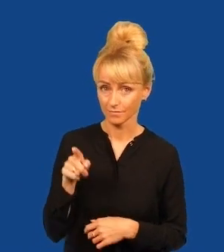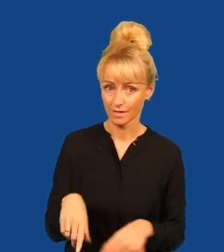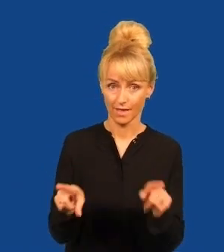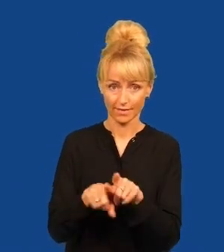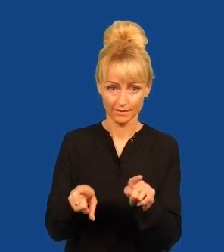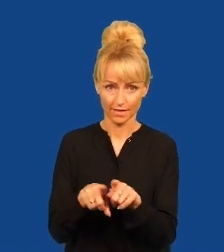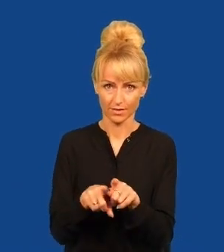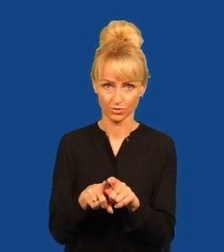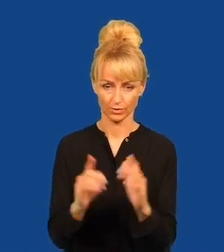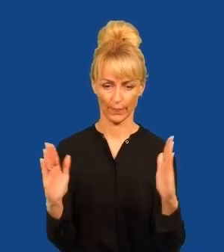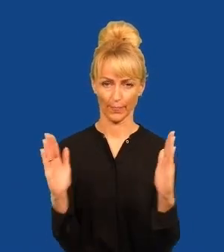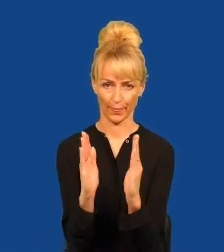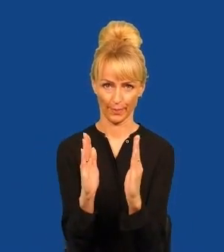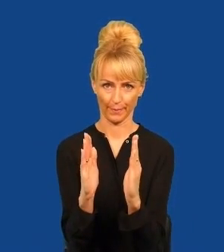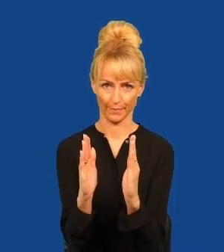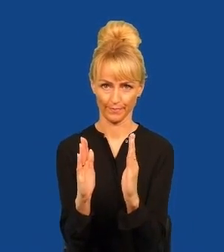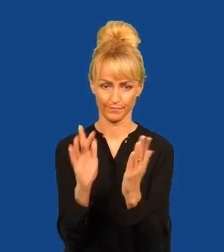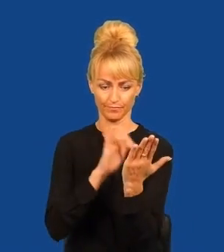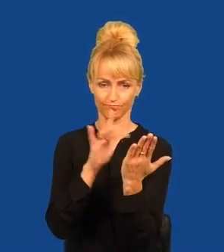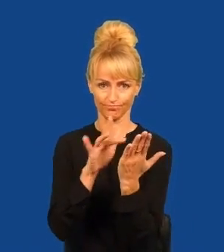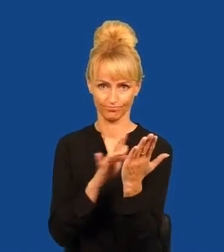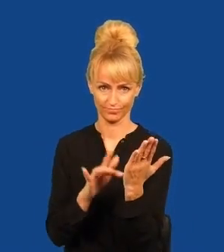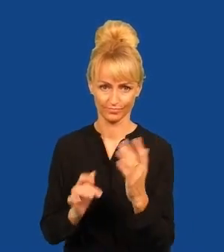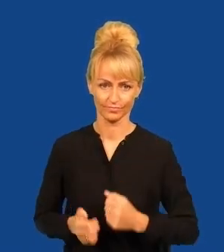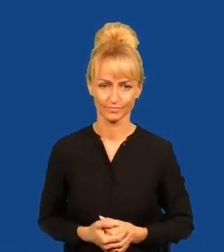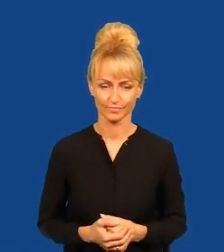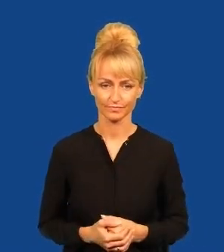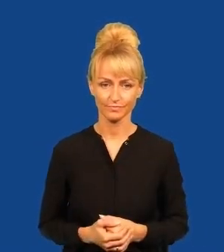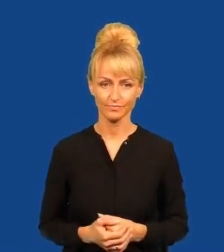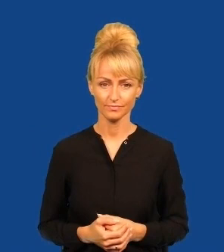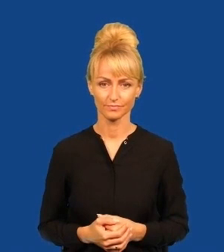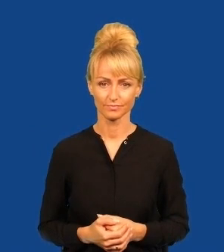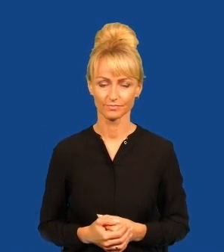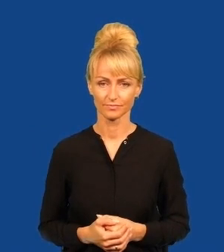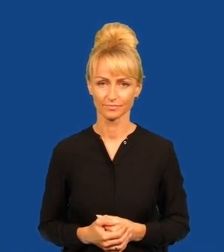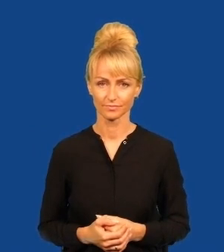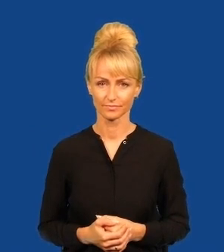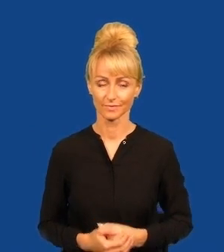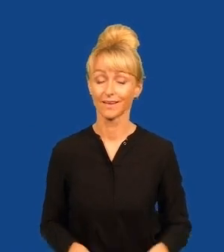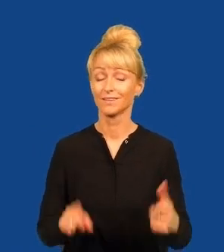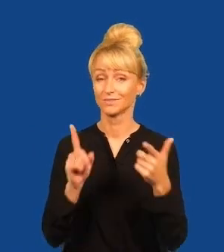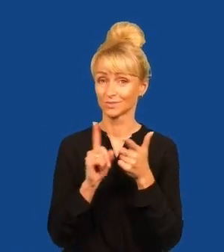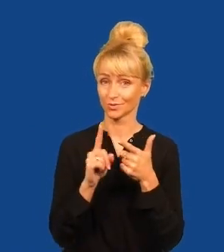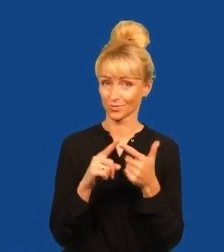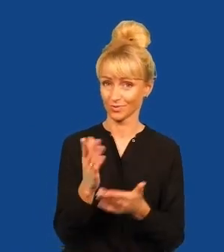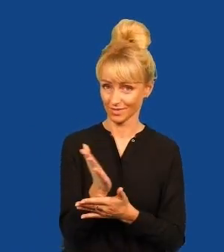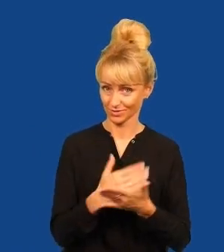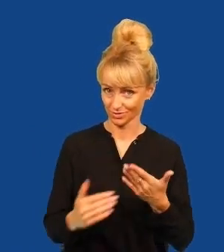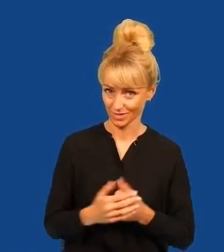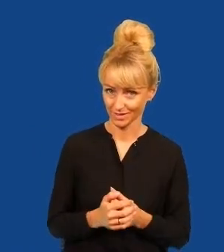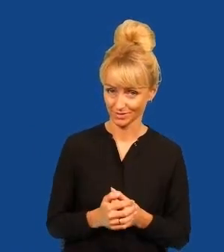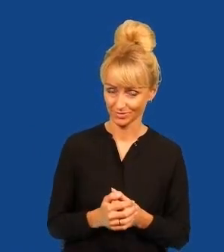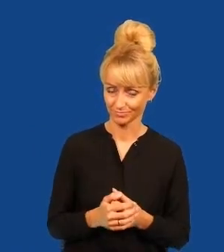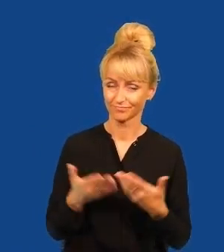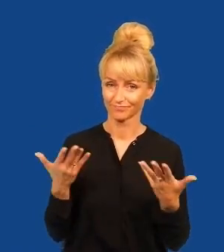też ten tekst, który widnieje pod ikonkami na przykład. Druga część, czyli target. Mówimy, że